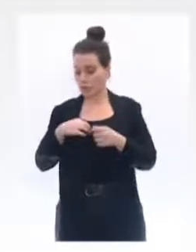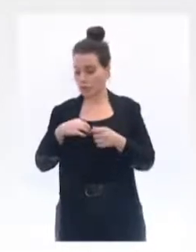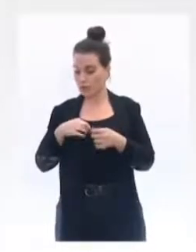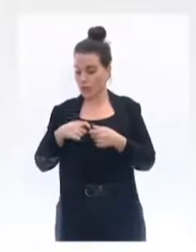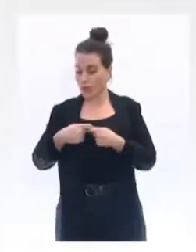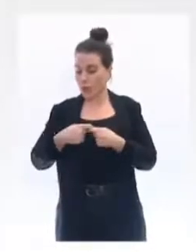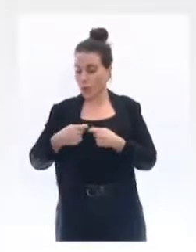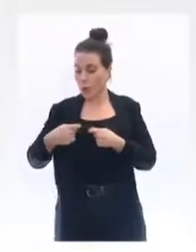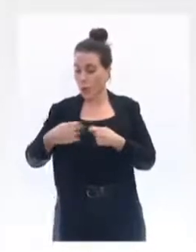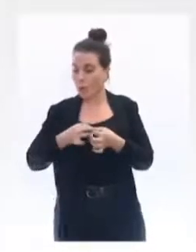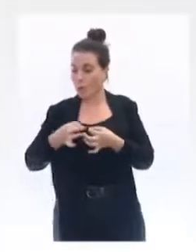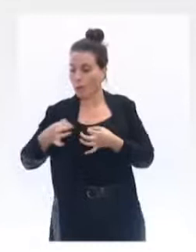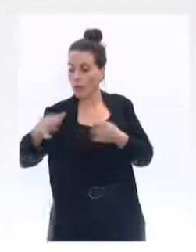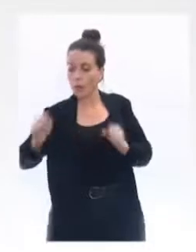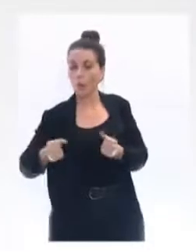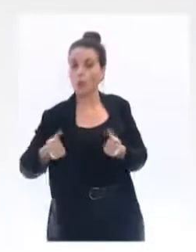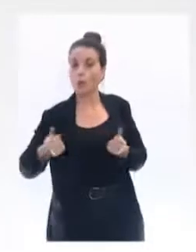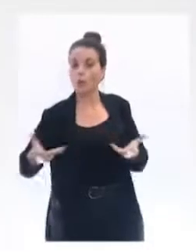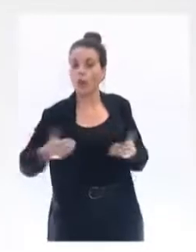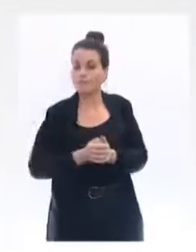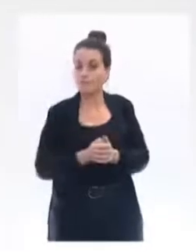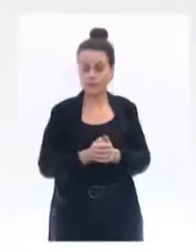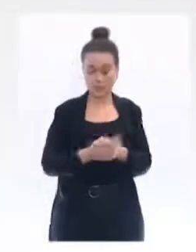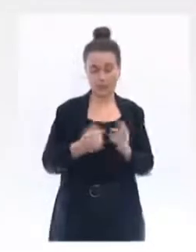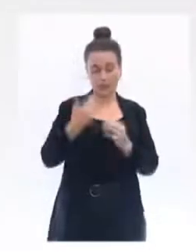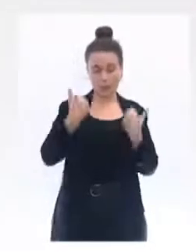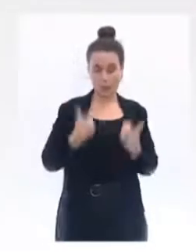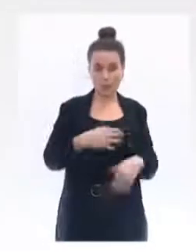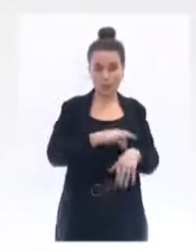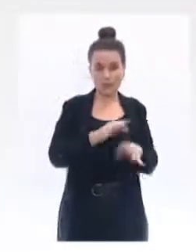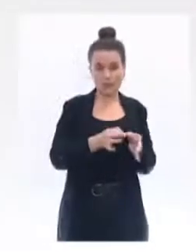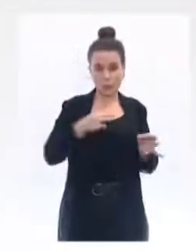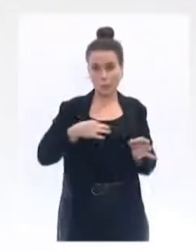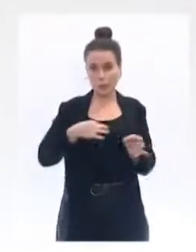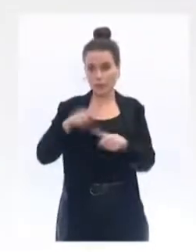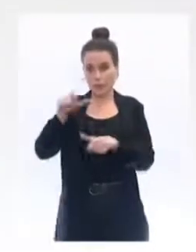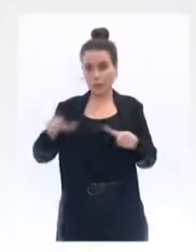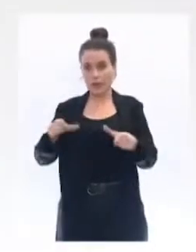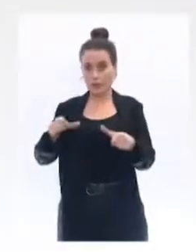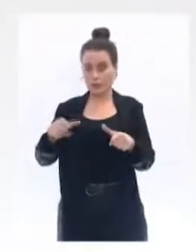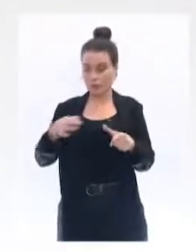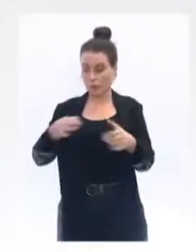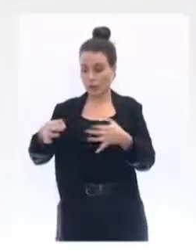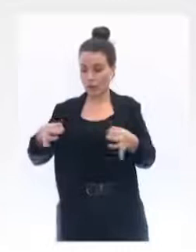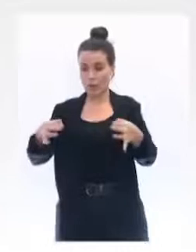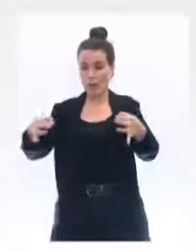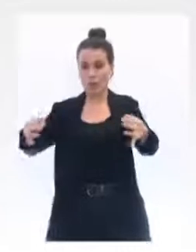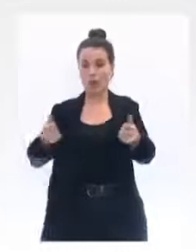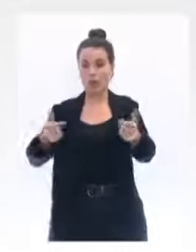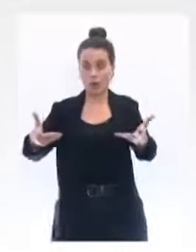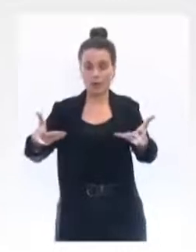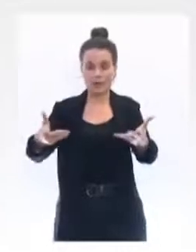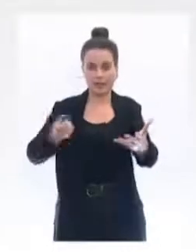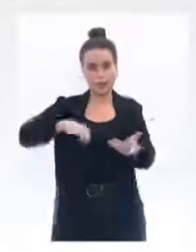agir dessus et le nom de personne qu'on peut contaminer si on est contagieux et là on peut agir dessus des gestes barrières dans du masque la distanciation